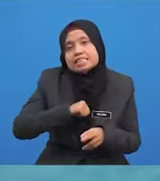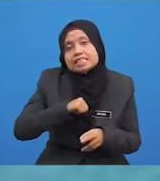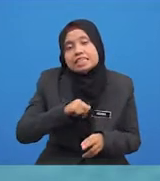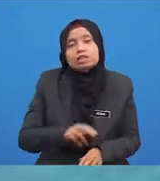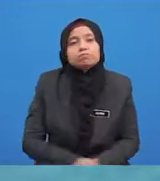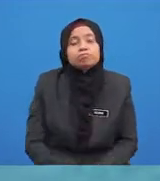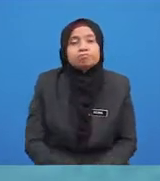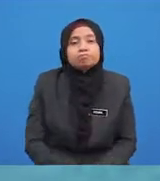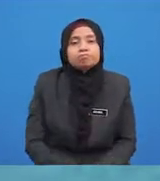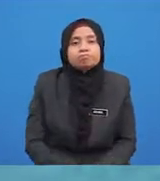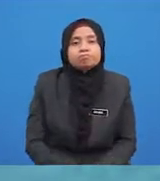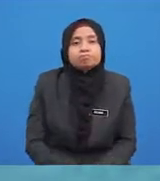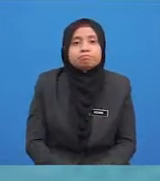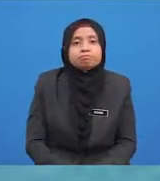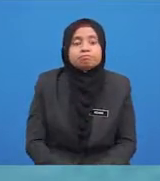sesama sendiri.